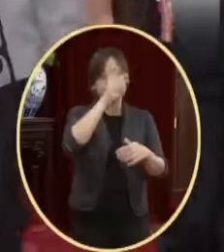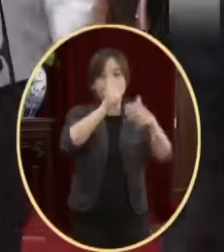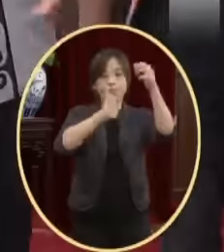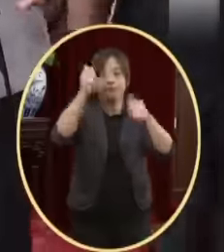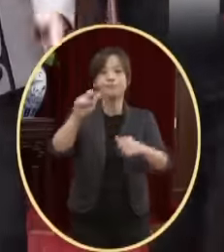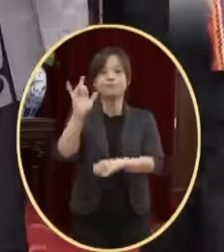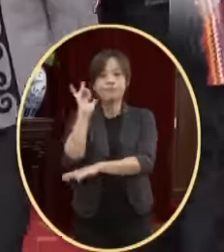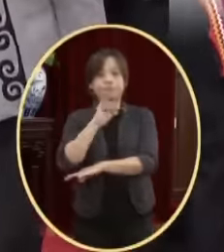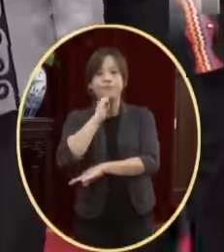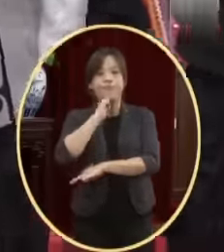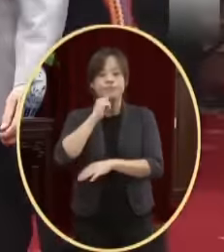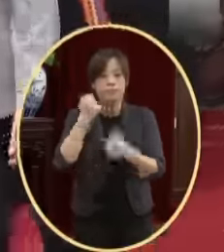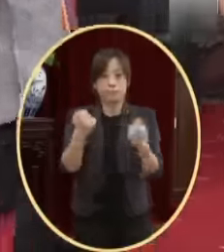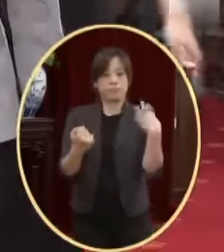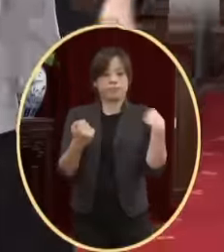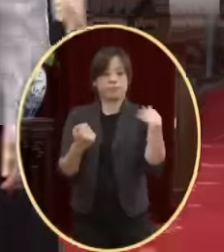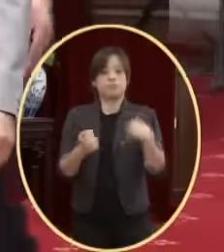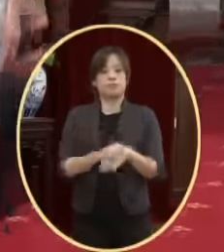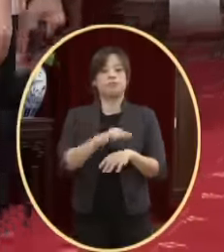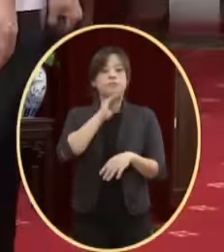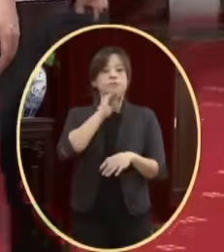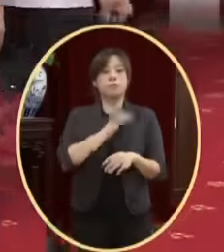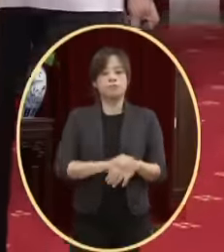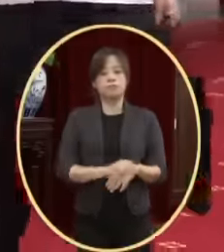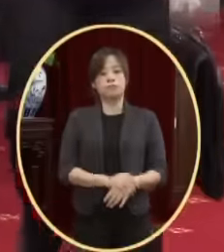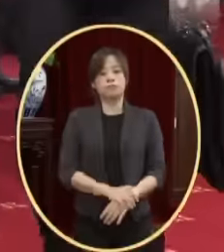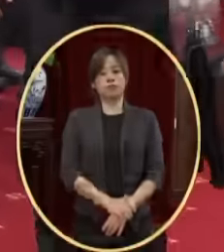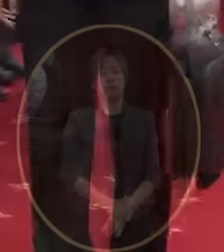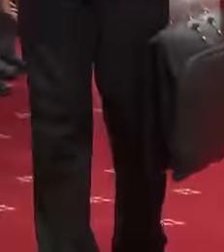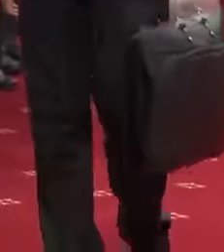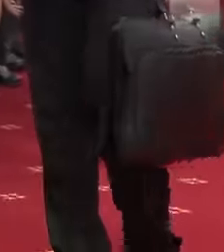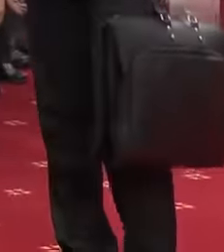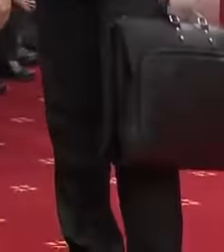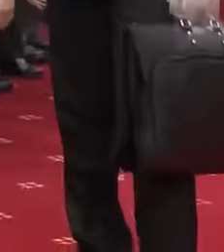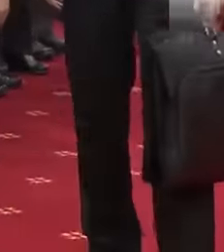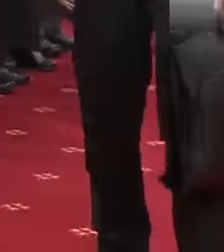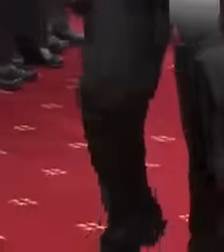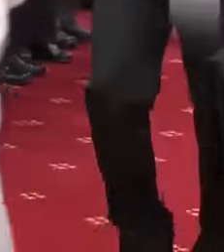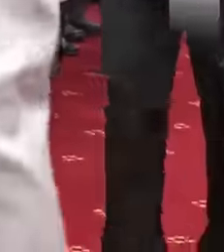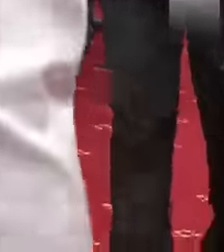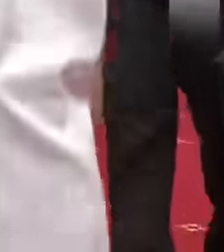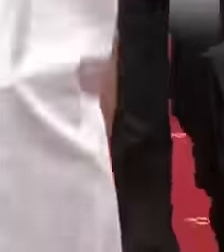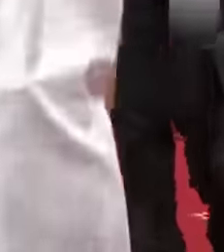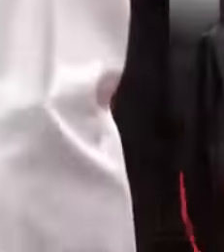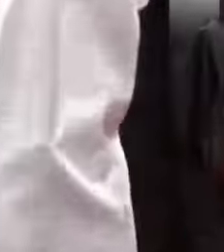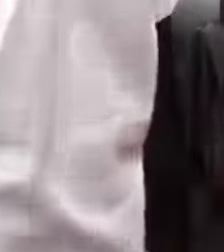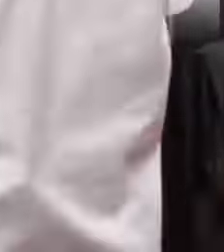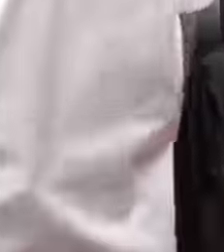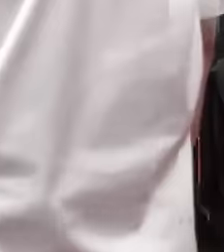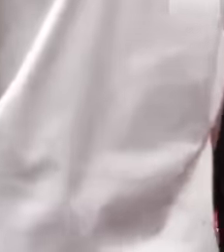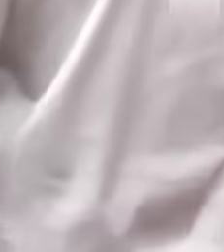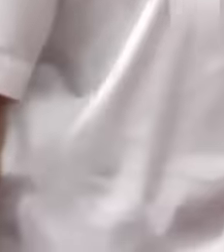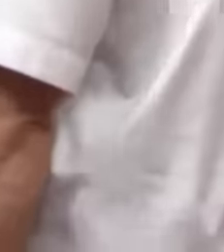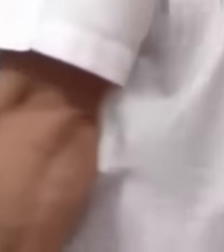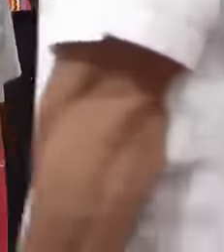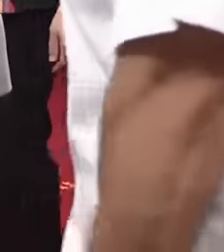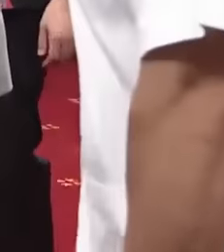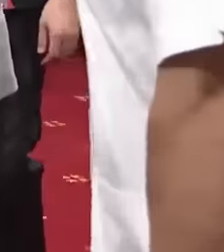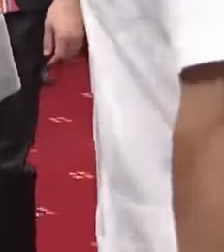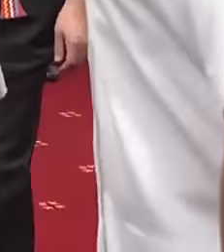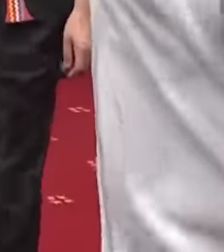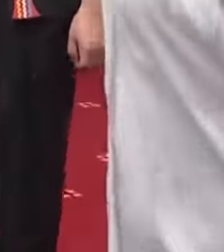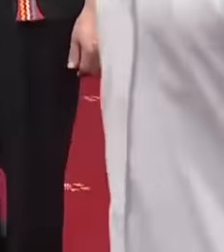暂时在原位稍后。 我也觉得跟他都得烂，我也把他骂脏啊！骂哩骂哩，端了不出个毛，哪个嘛是吃的？你骂了你